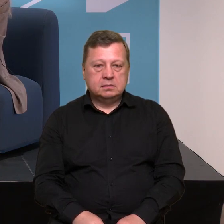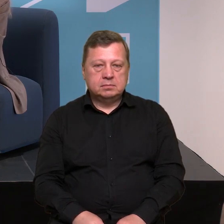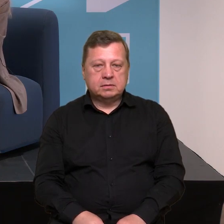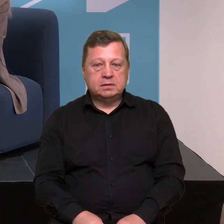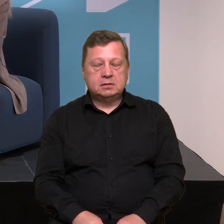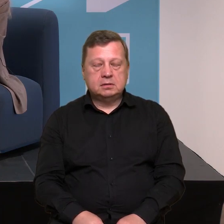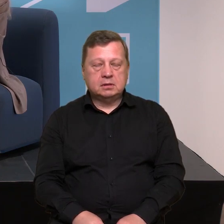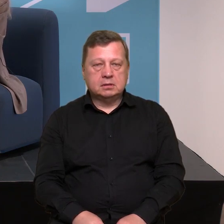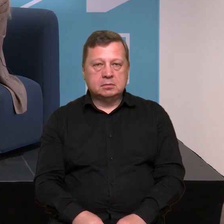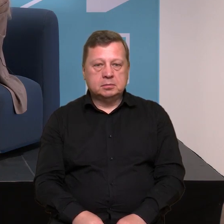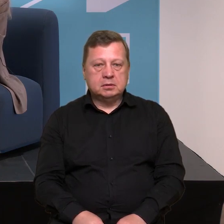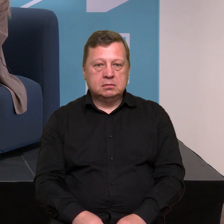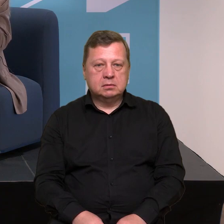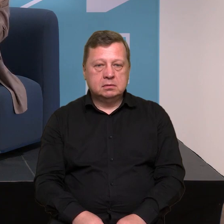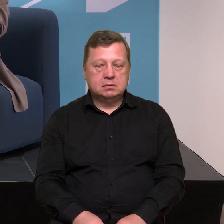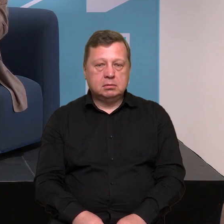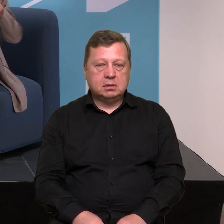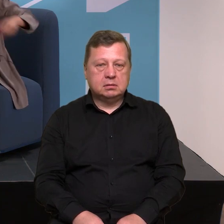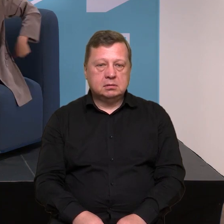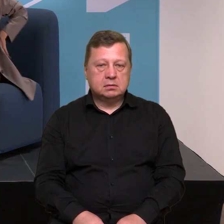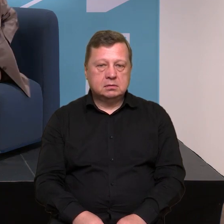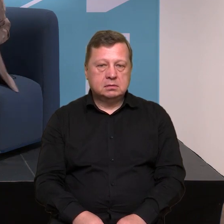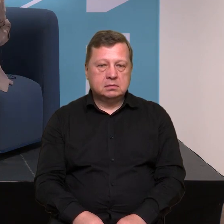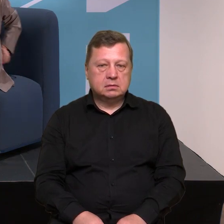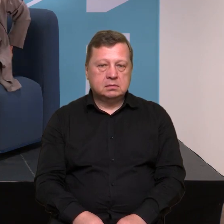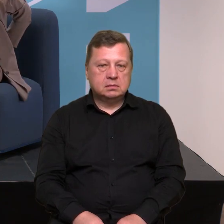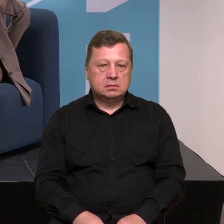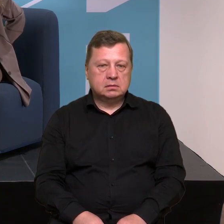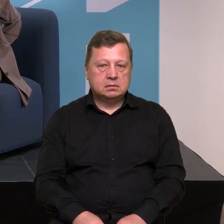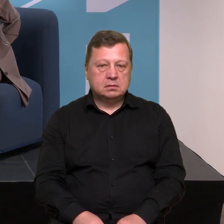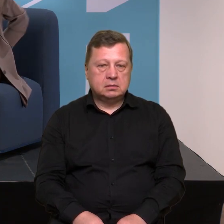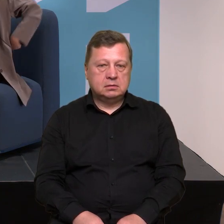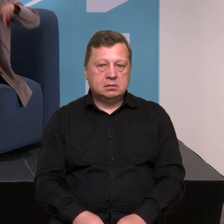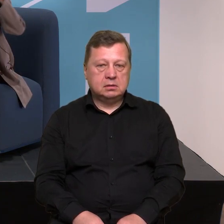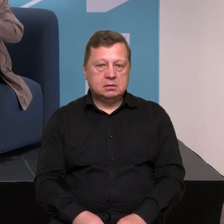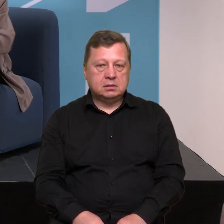Thema des anderen Zweigs deiner... Ich weiß nicht...